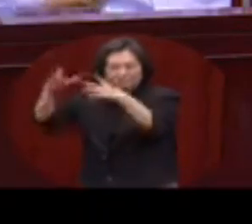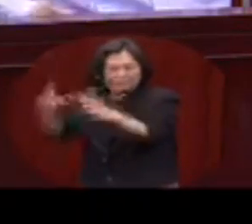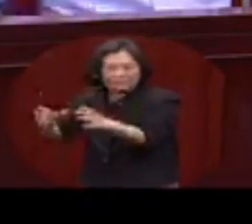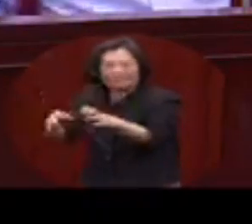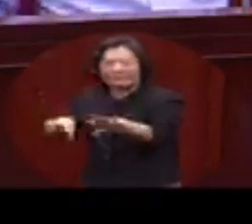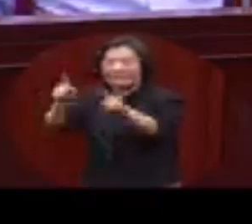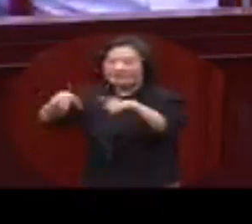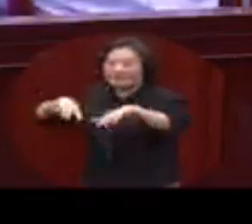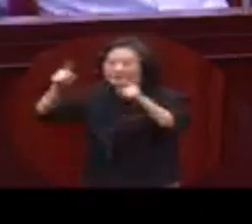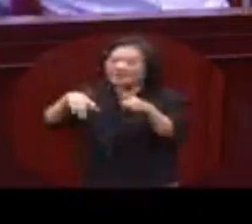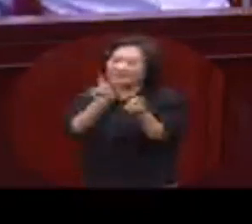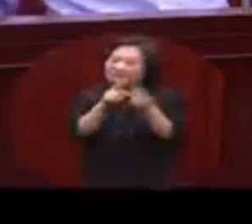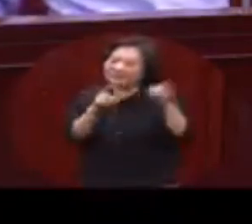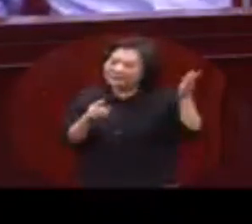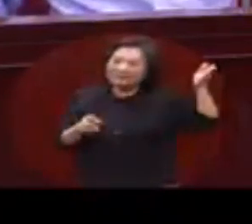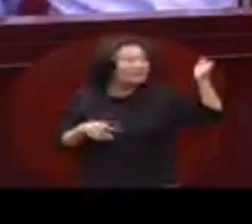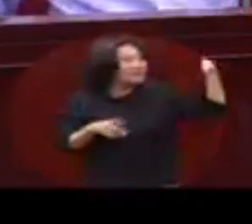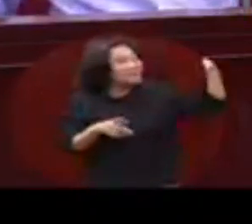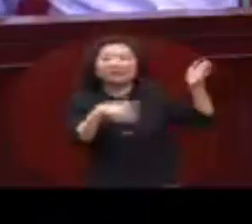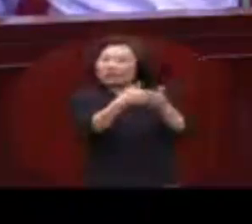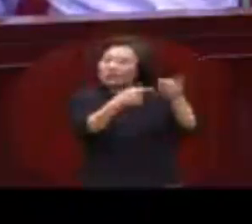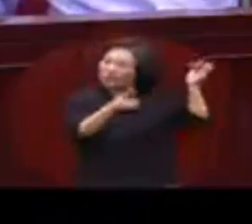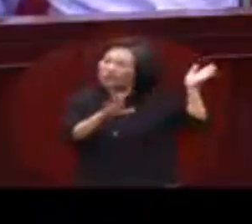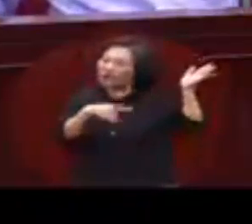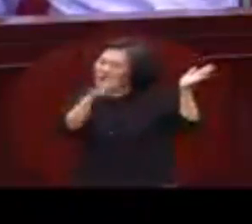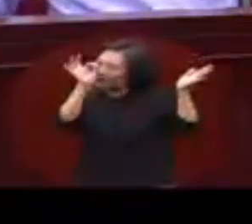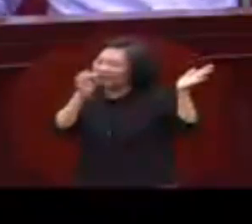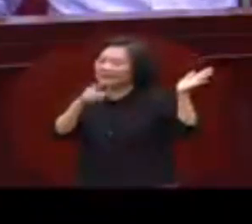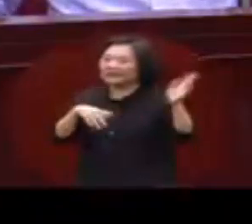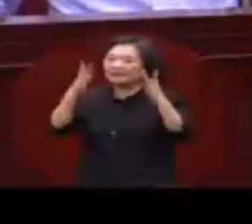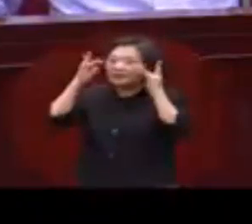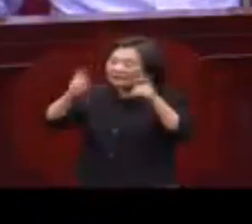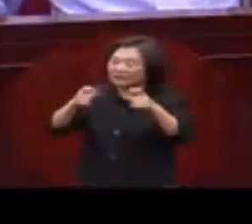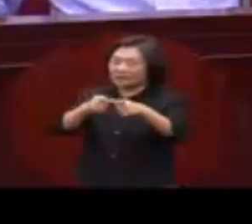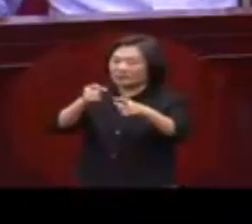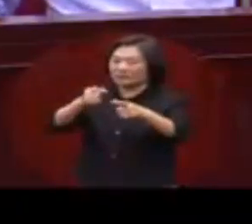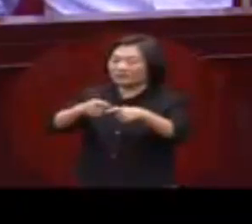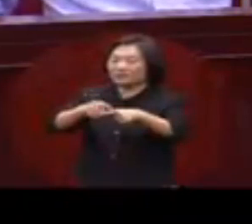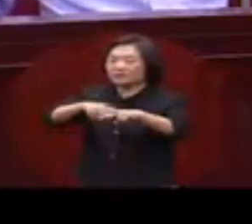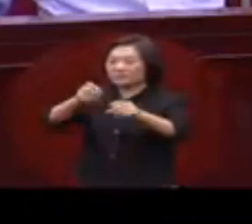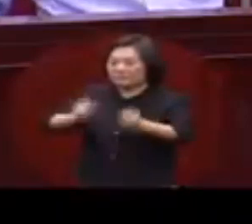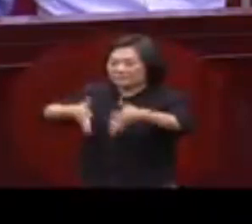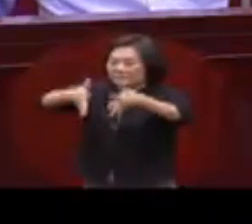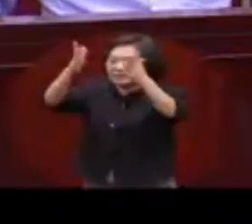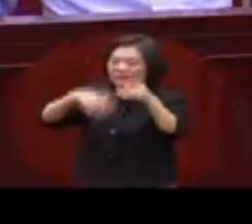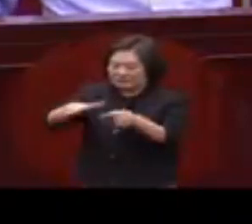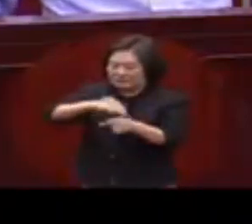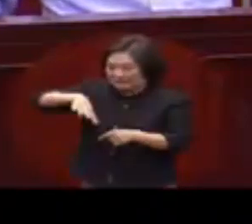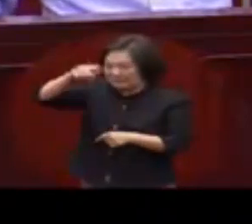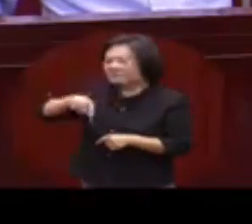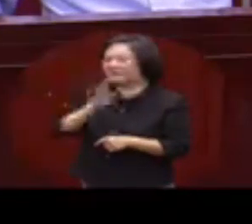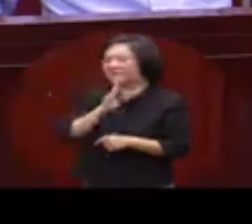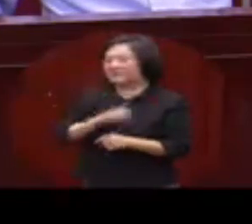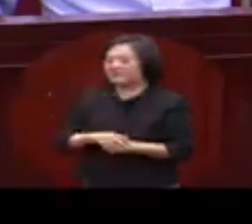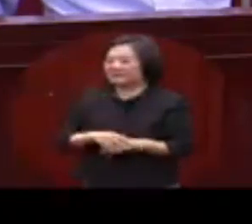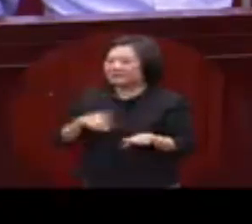率先带入？你知道哈？那南港的这个公仔，你知道哈？南港机场的公仔是台湾第一个用循环经济的